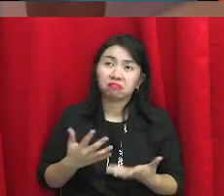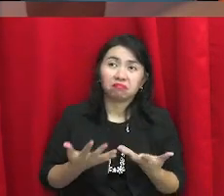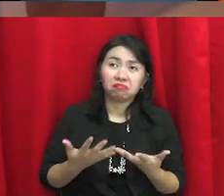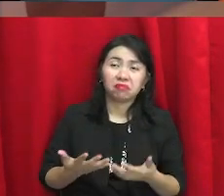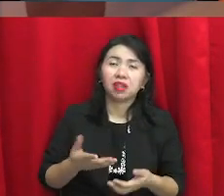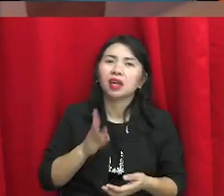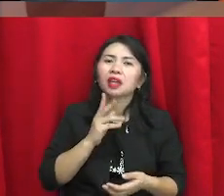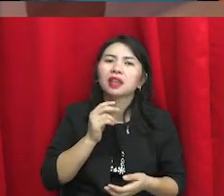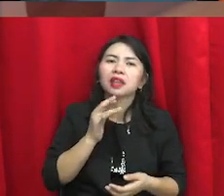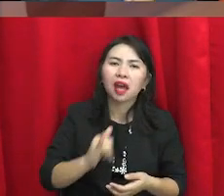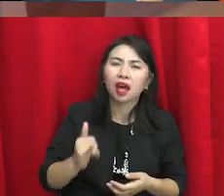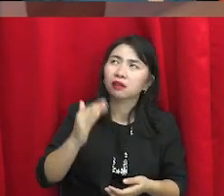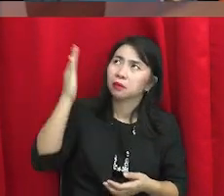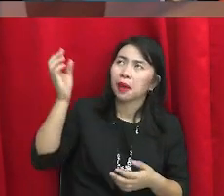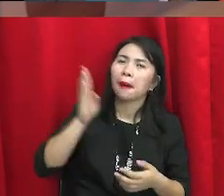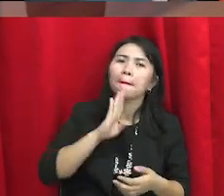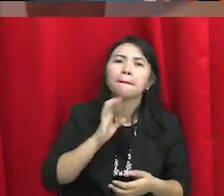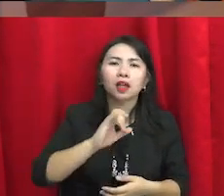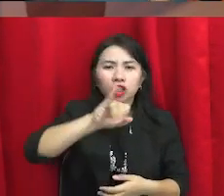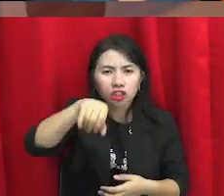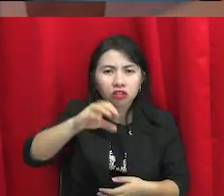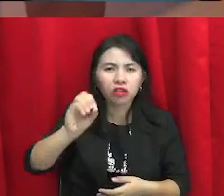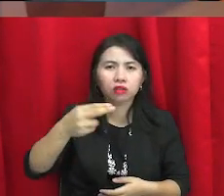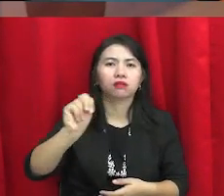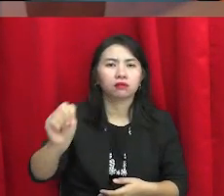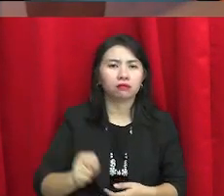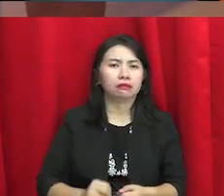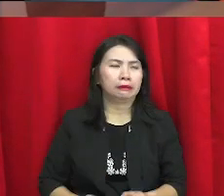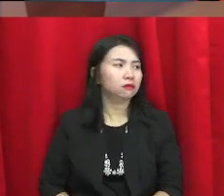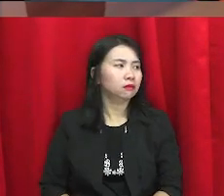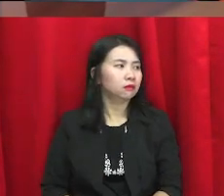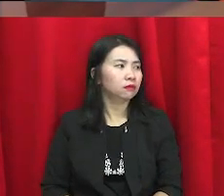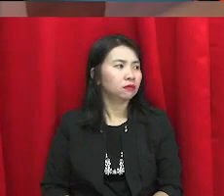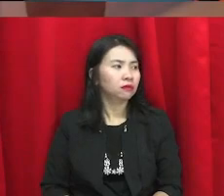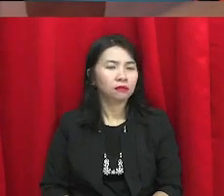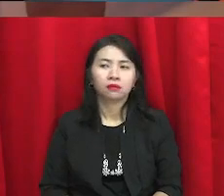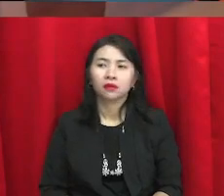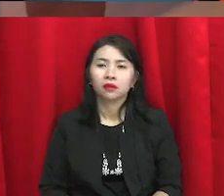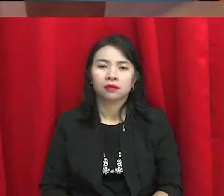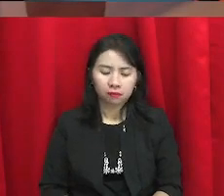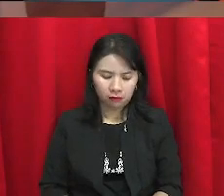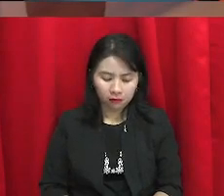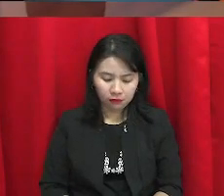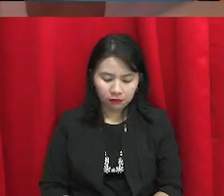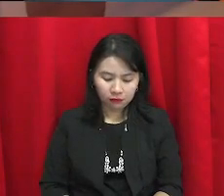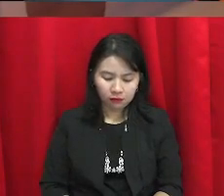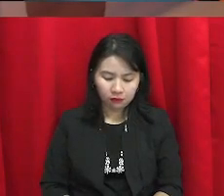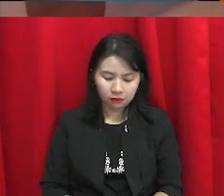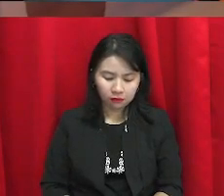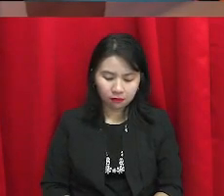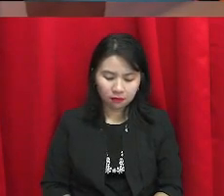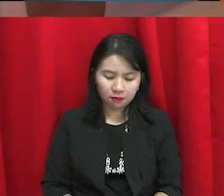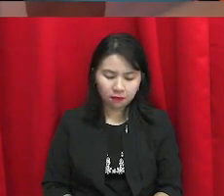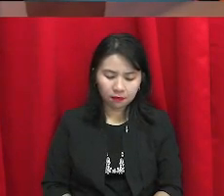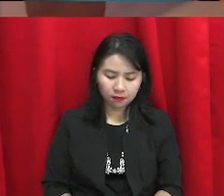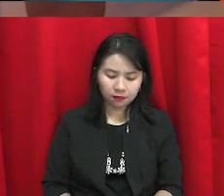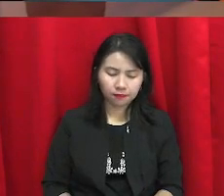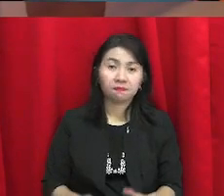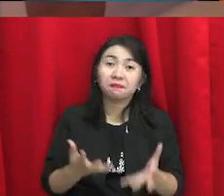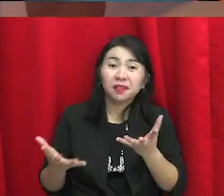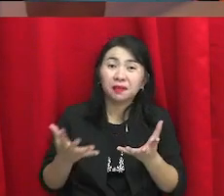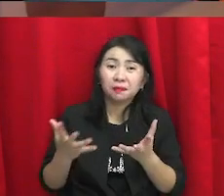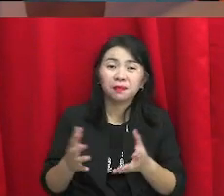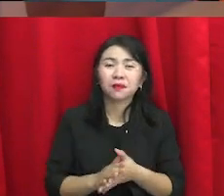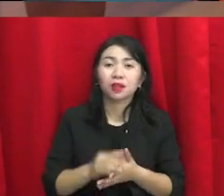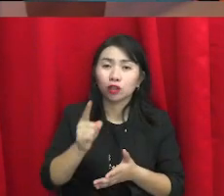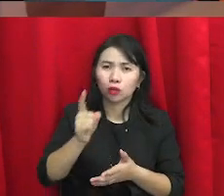John. Si John na naman? Ano naman yan? Yan talaga eh. Baka naman, Lord, pwede naman na si John na lang yung will mo para